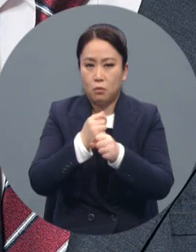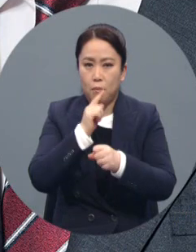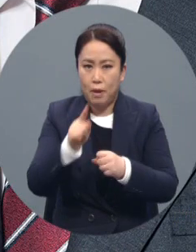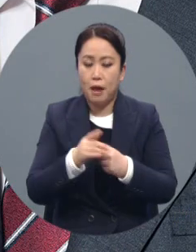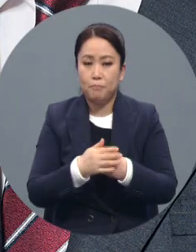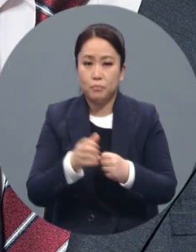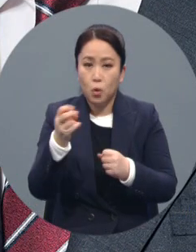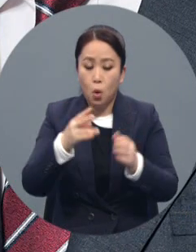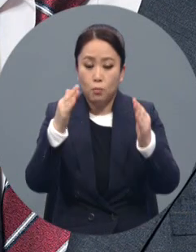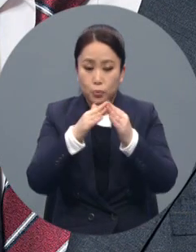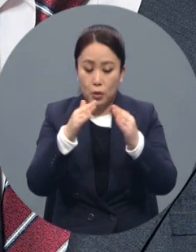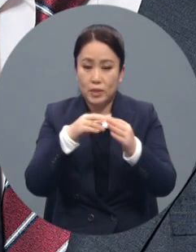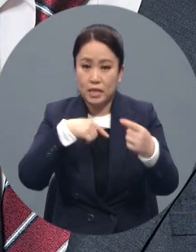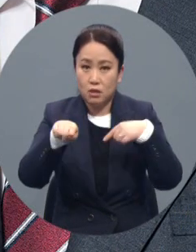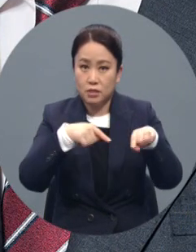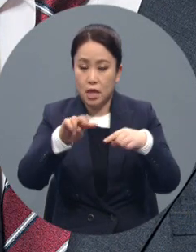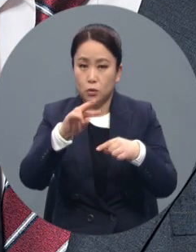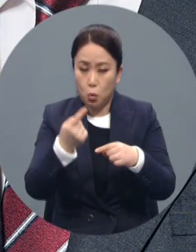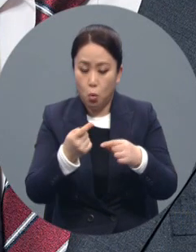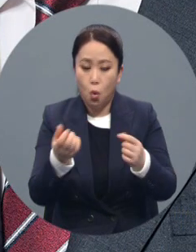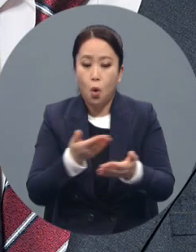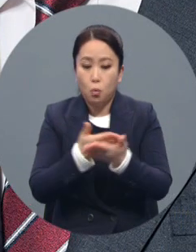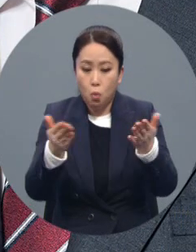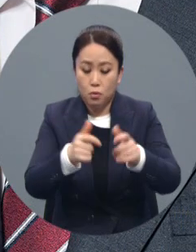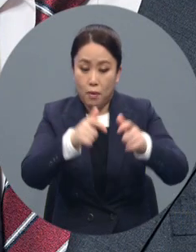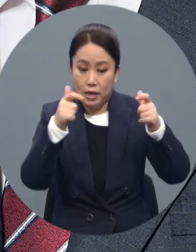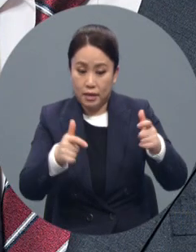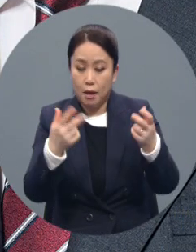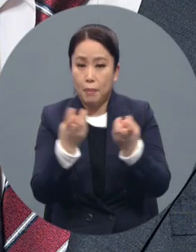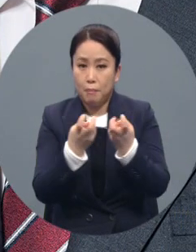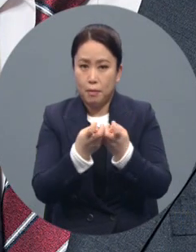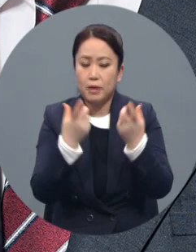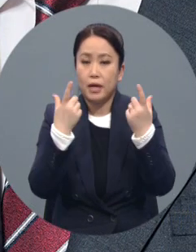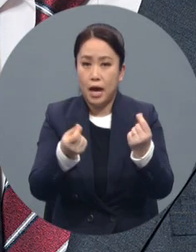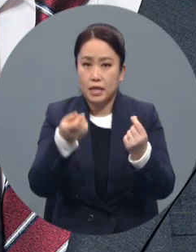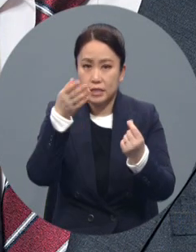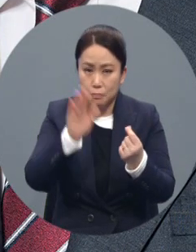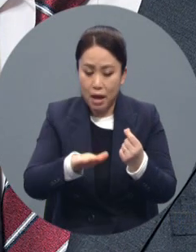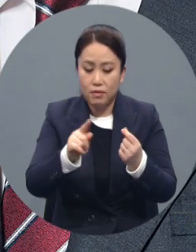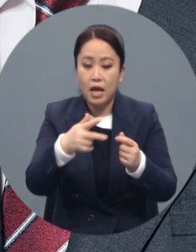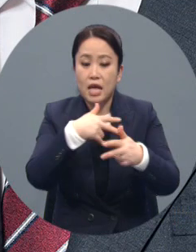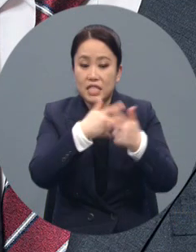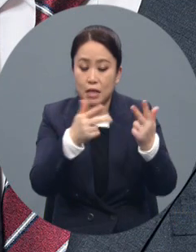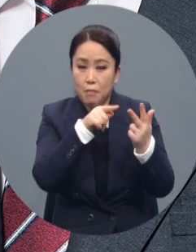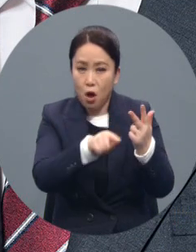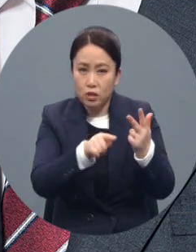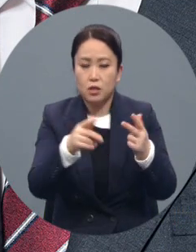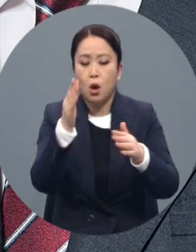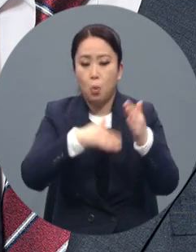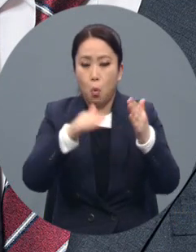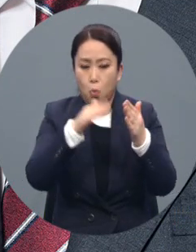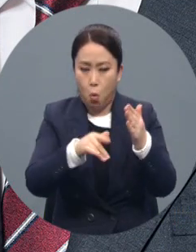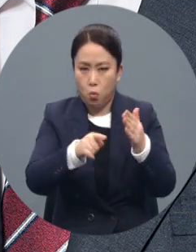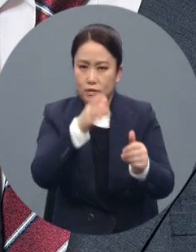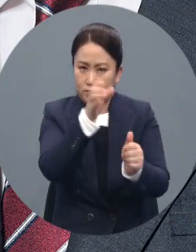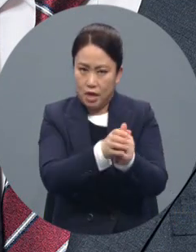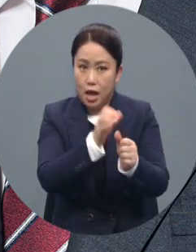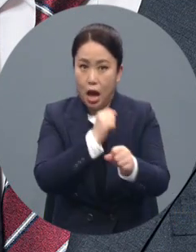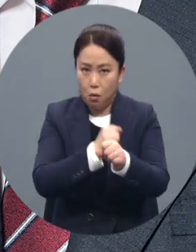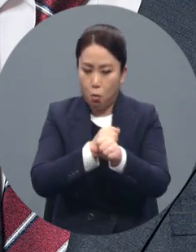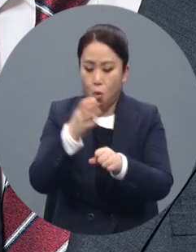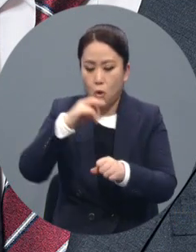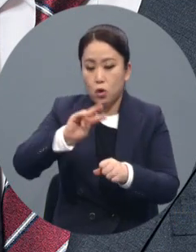부동산 정책 역시 공급 확대 해법은 같지만 이재명 후보는 공공주도, 윤석열 후보는